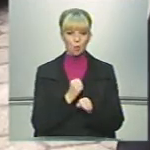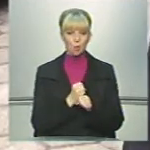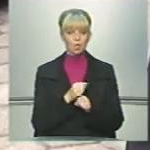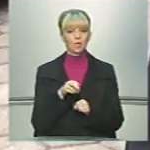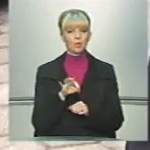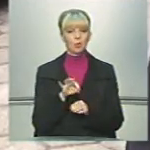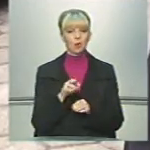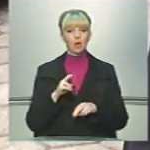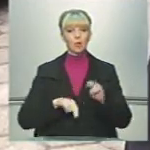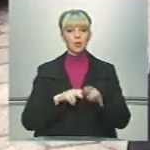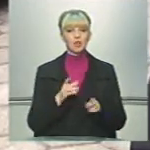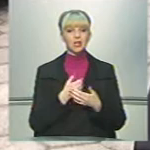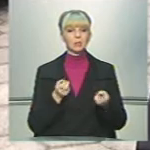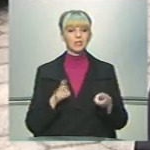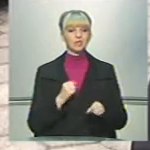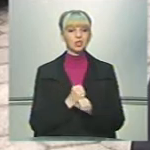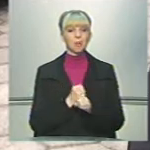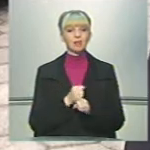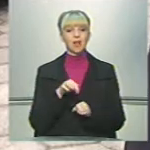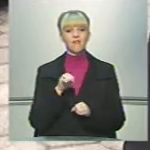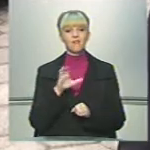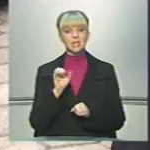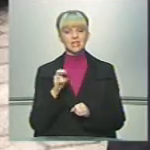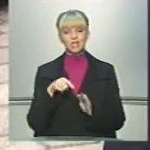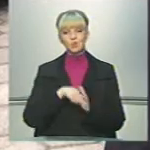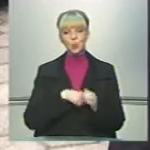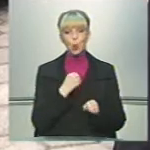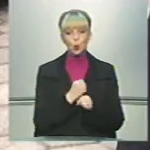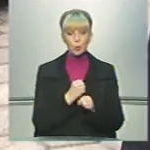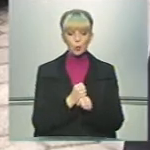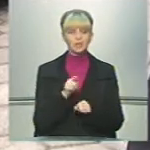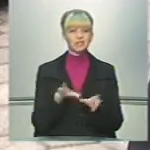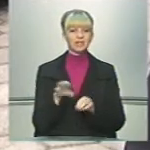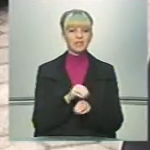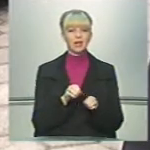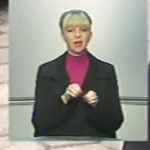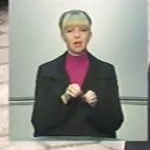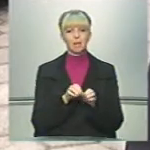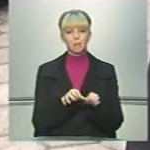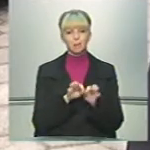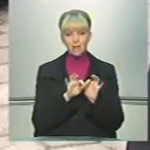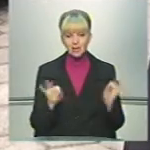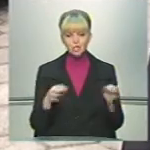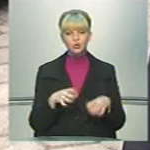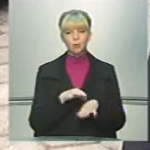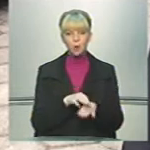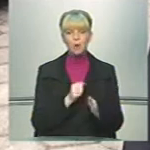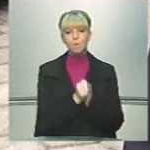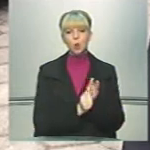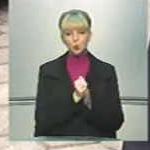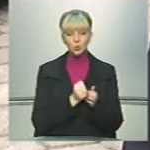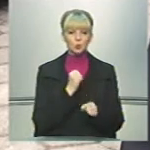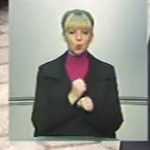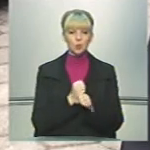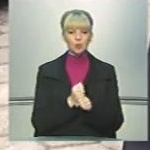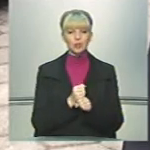По будівництву нам залишилося зробити фасад, внутрішні роботи, там вже всі мережі проведені, поштукатурено,